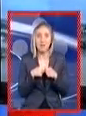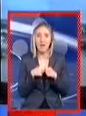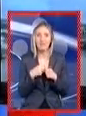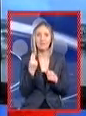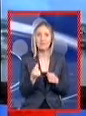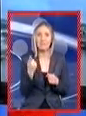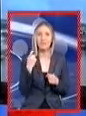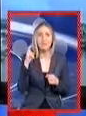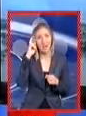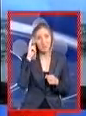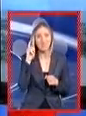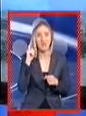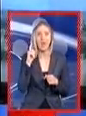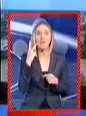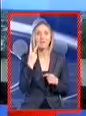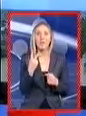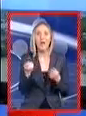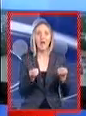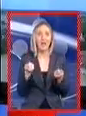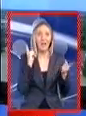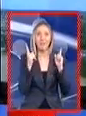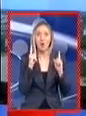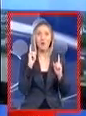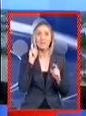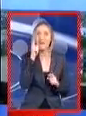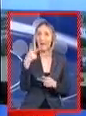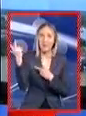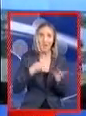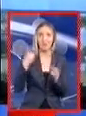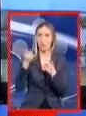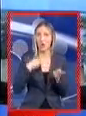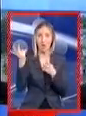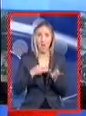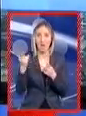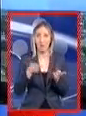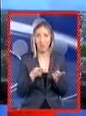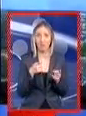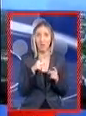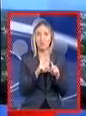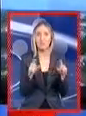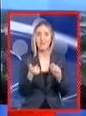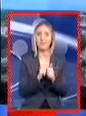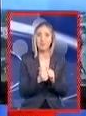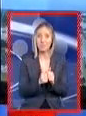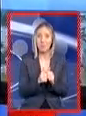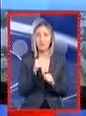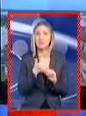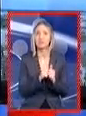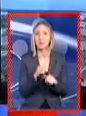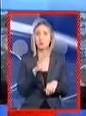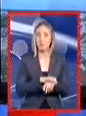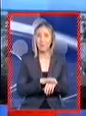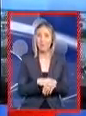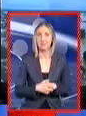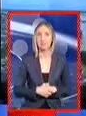Austrije, koji svakodnevno šalje po dva kamiona što pomoći, što neophodne robe u Zavod za sport i sportsku medicinu,